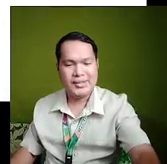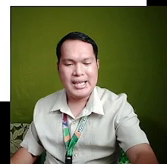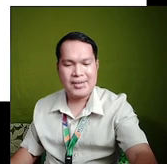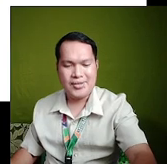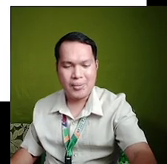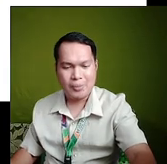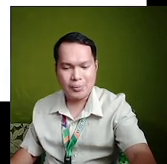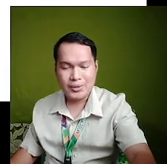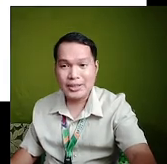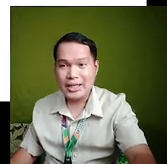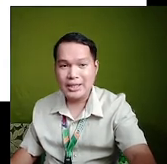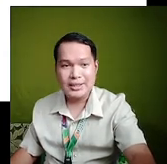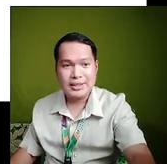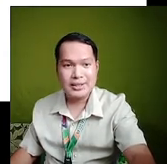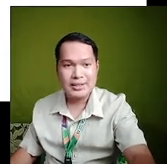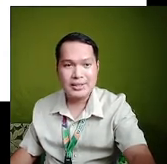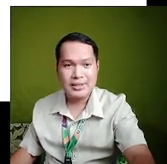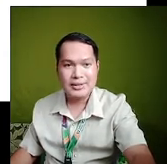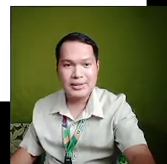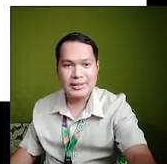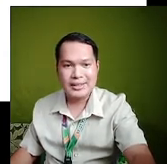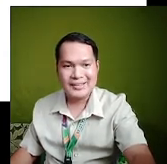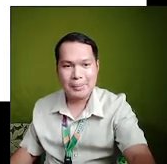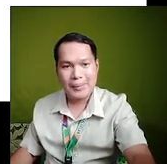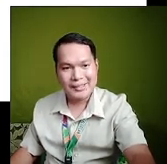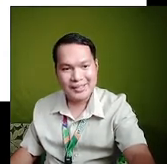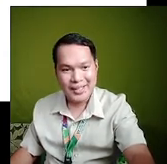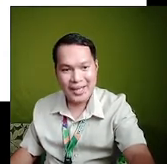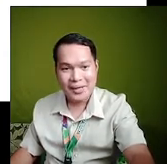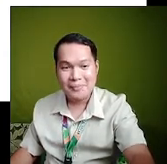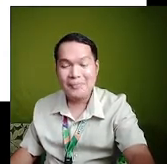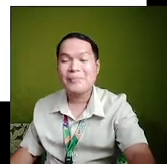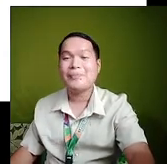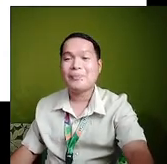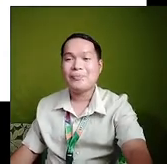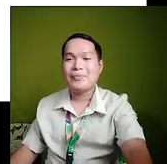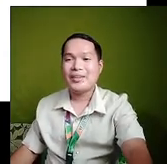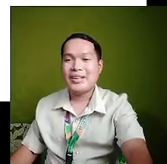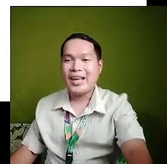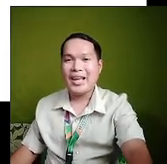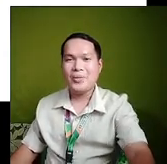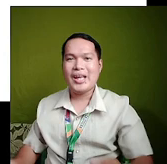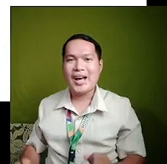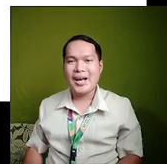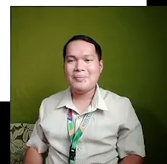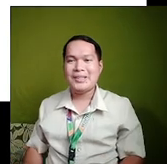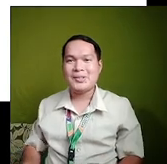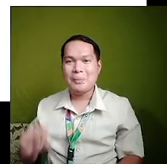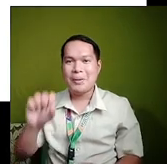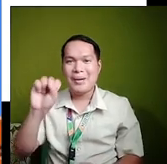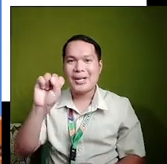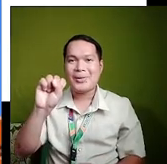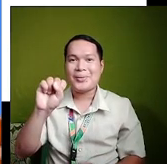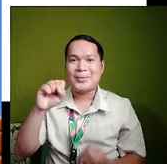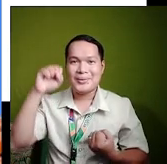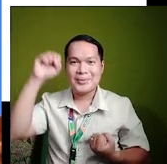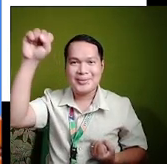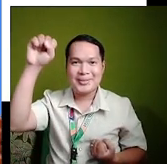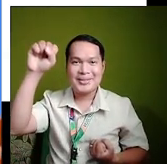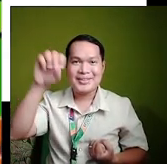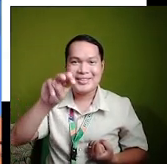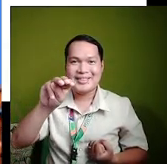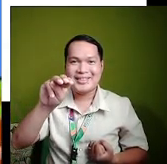So, saan yung siya mapupunta? Sa puzzle game. And we have the Super Mario.